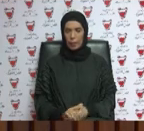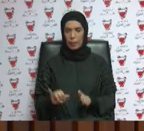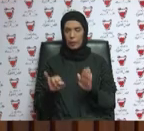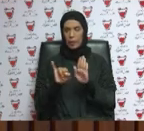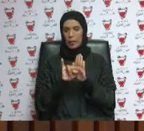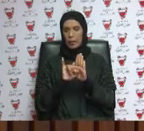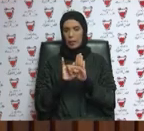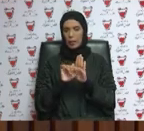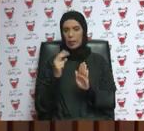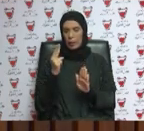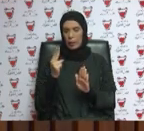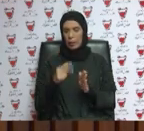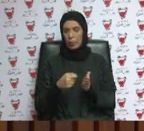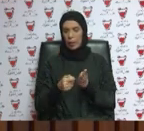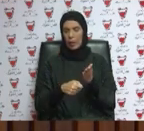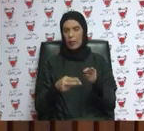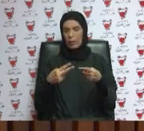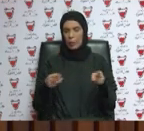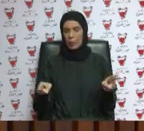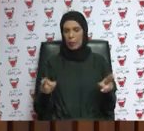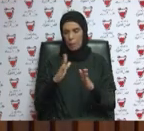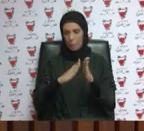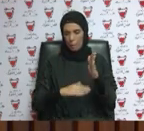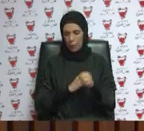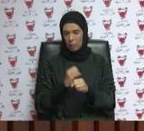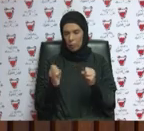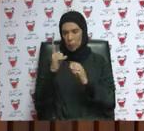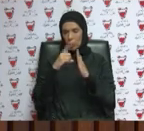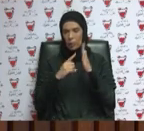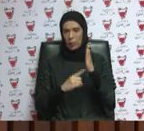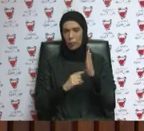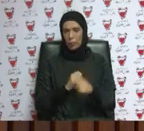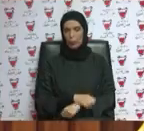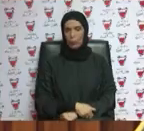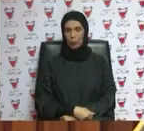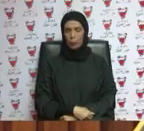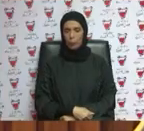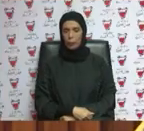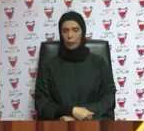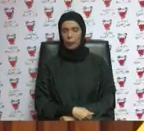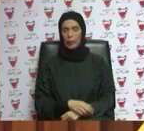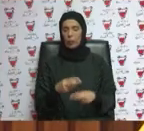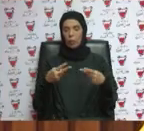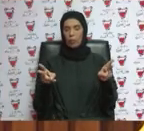المادة الثانية توصي اللجنة بالموافقة على نص المادة الثانية كما ورد في مشروع القانون.